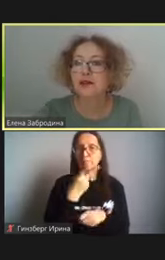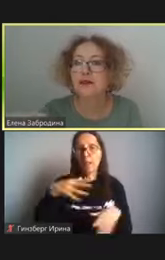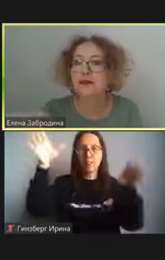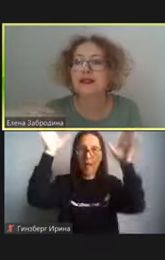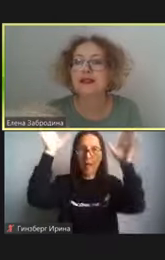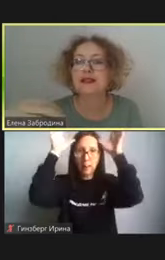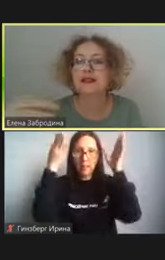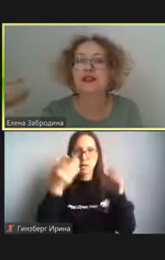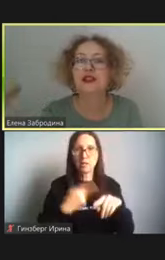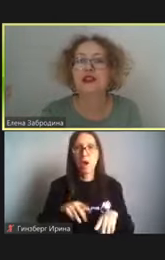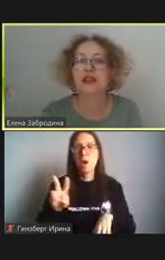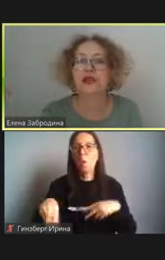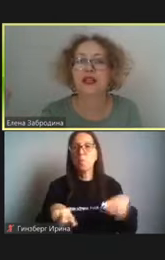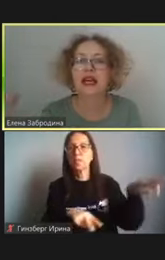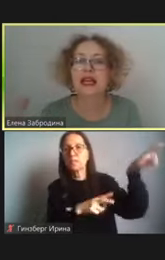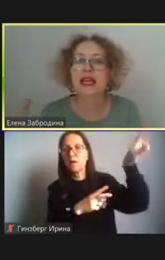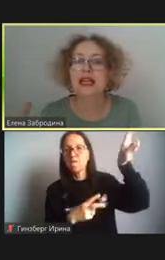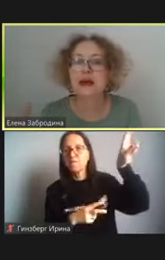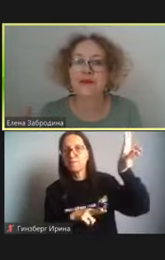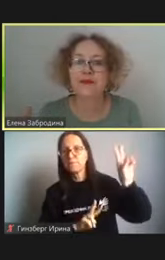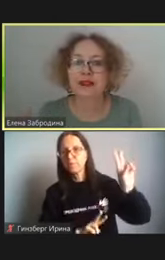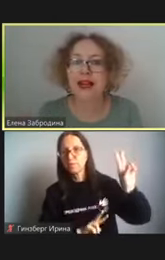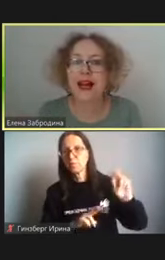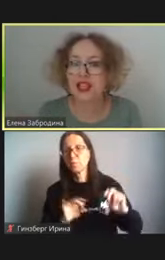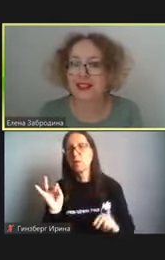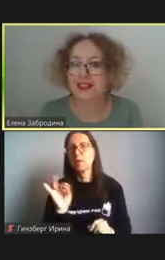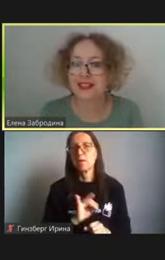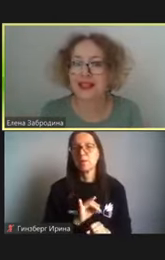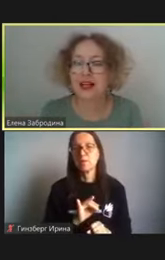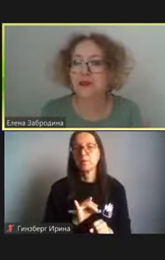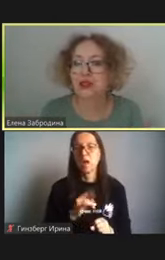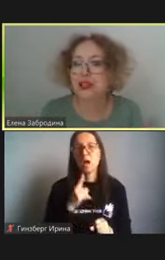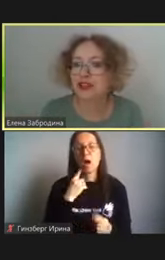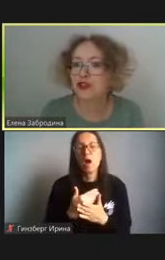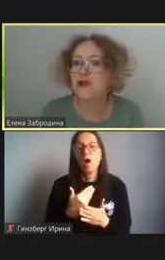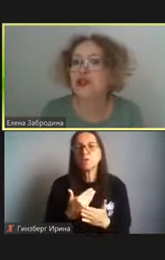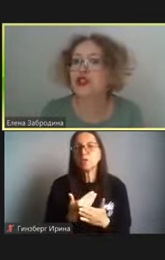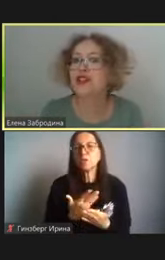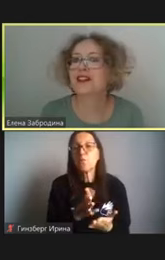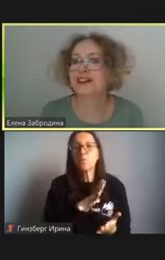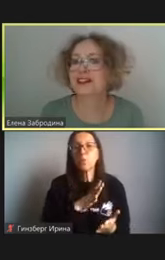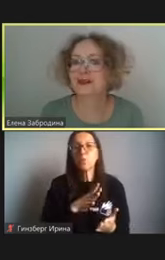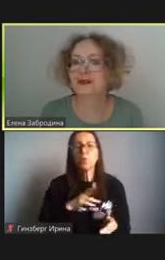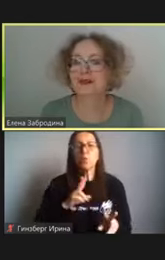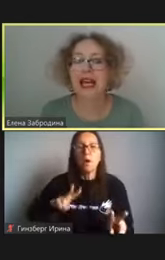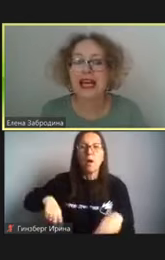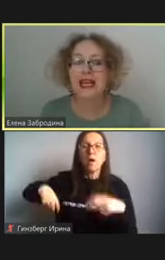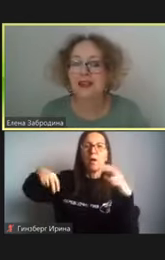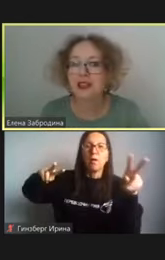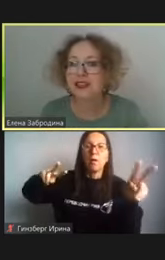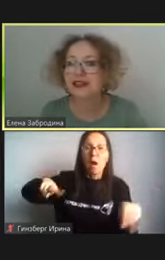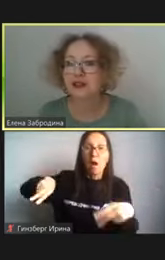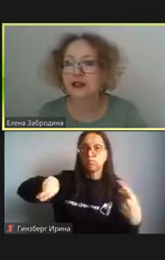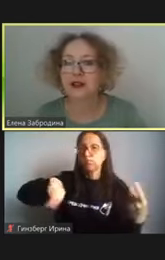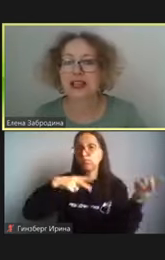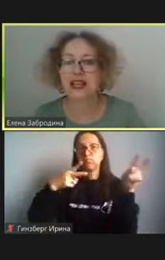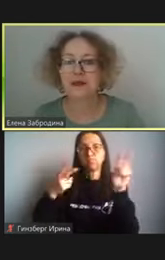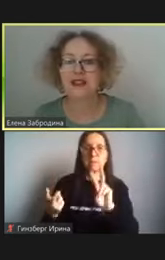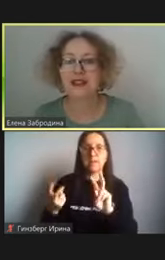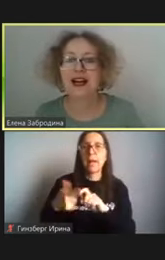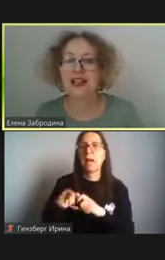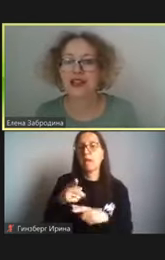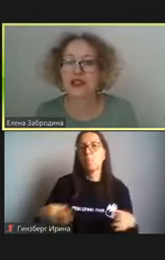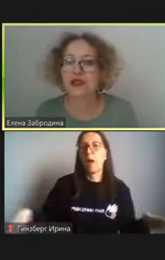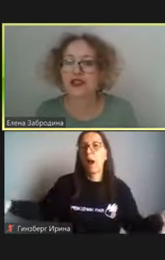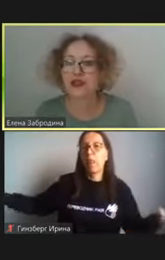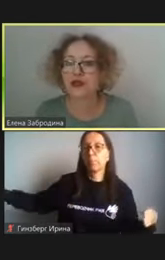ее копытце вытянуто, и кажется, будто она еще бежит. Или вот это крыло